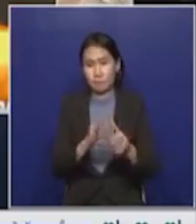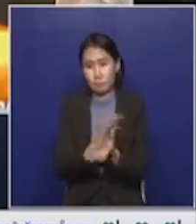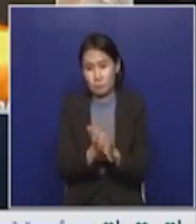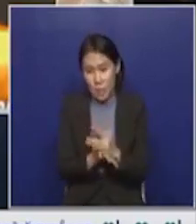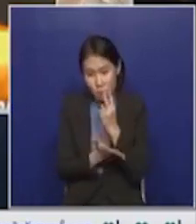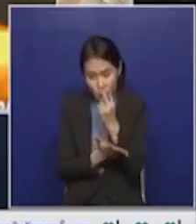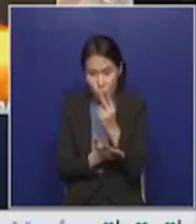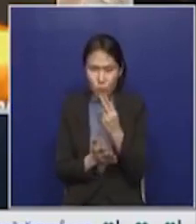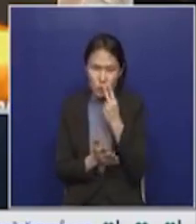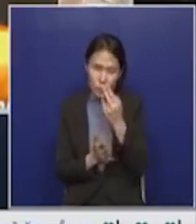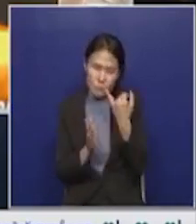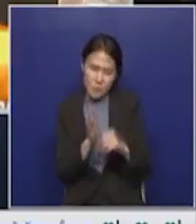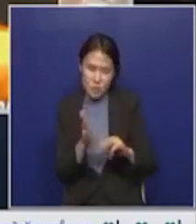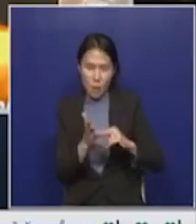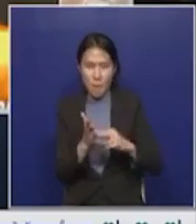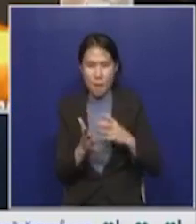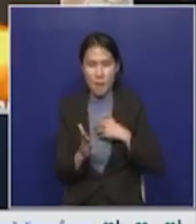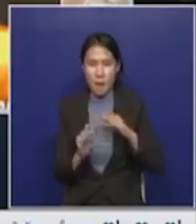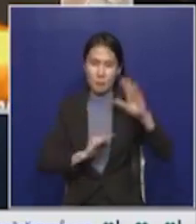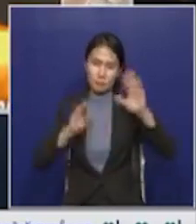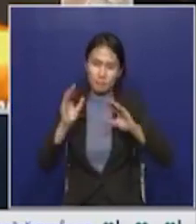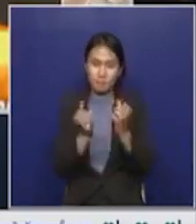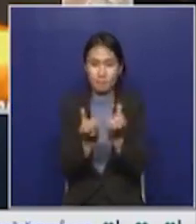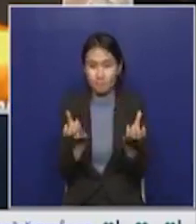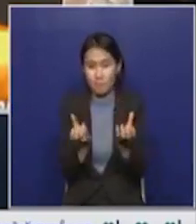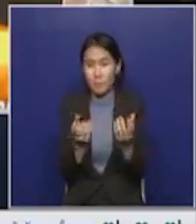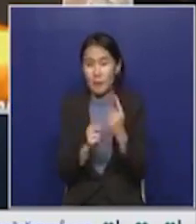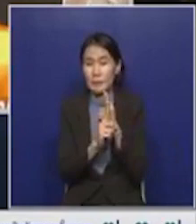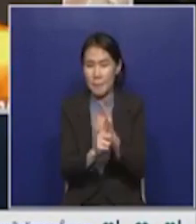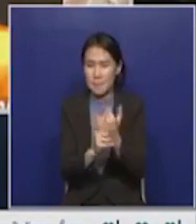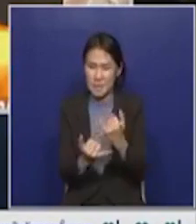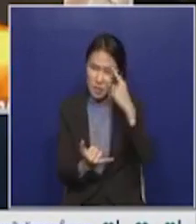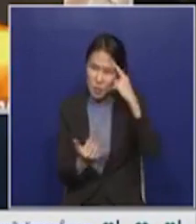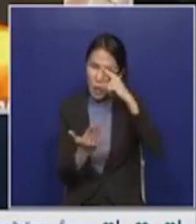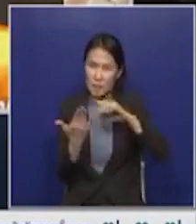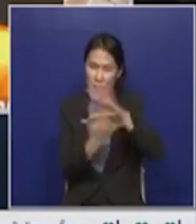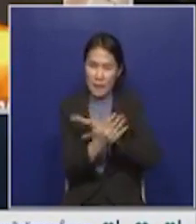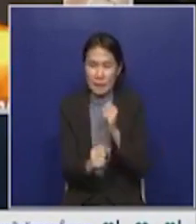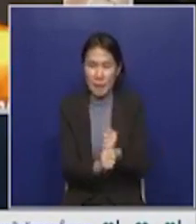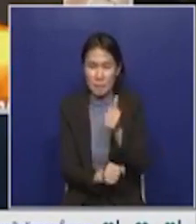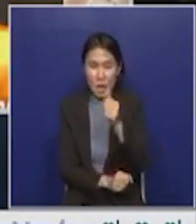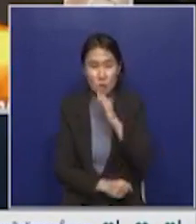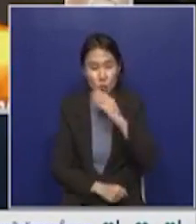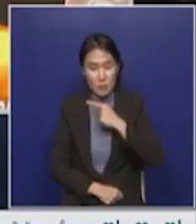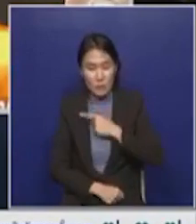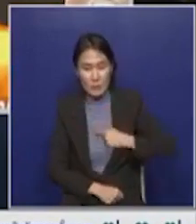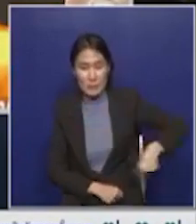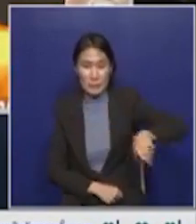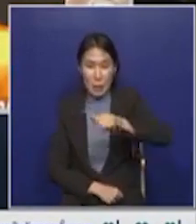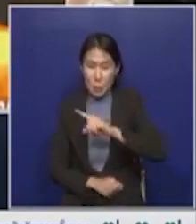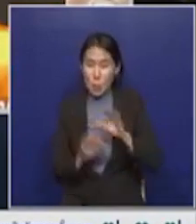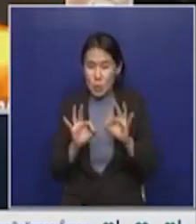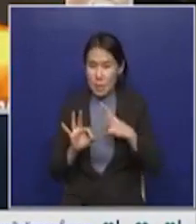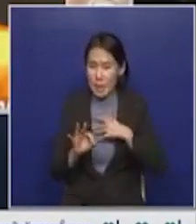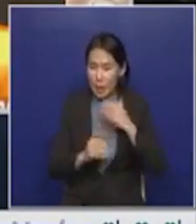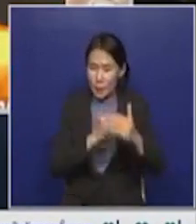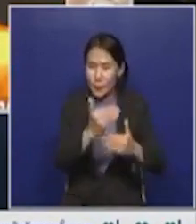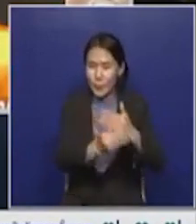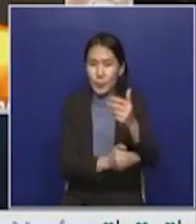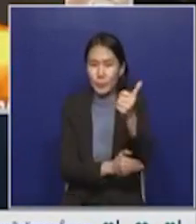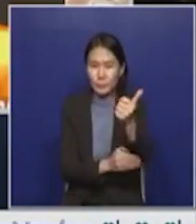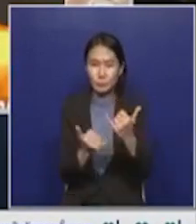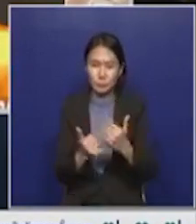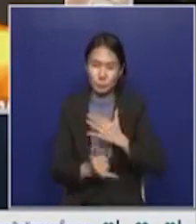ที่ไม่ชอบทำให้เป็นกติกาที่เป็นธรรมให้ได้ผมเชื่อประเทศลาวยังไปได้หากพวกเราจริงใจและจิตใจที่ทำให้ประเทศเดินข้างหน้า